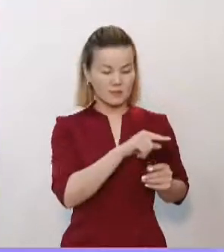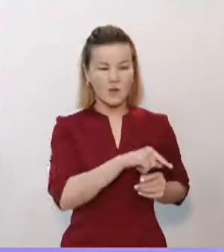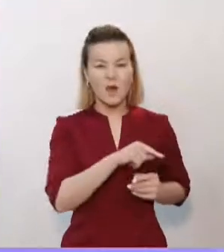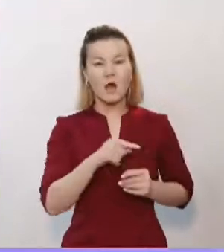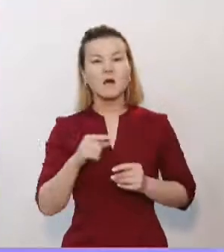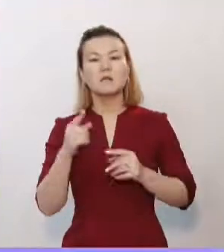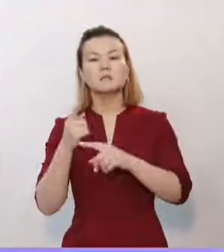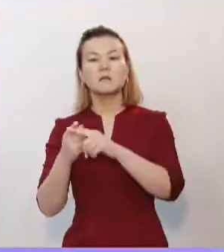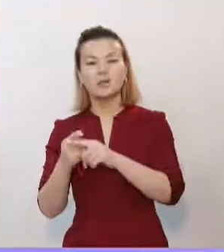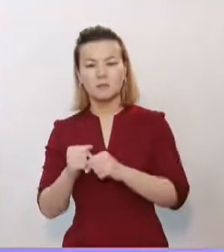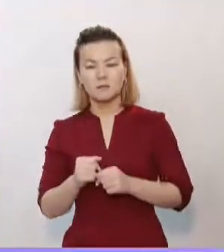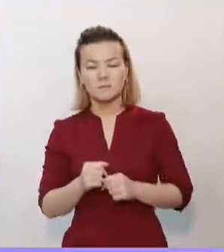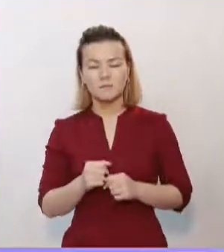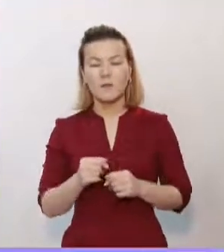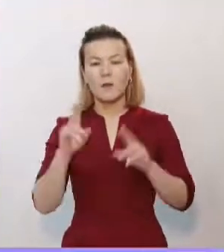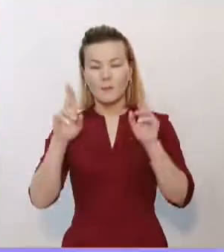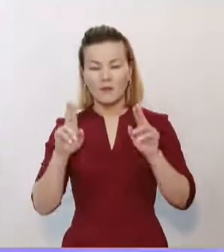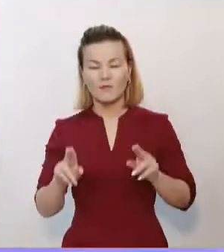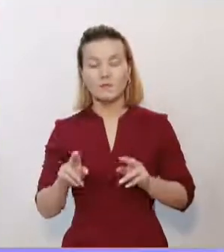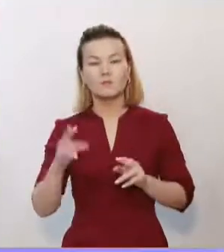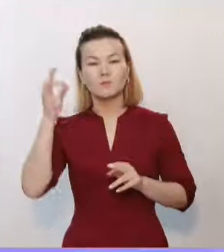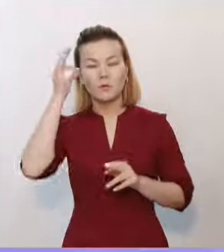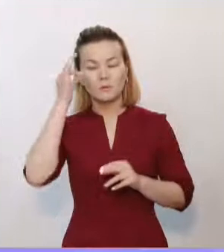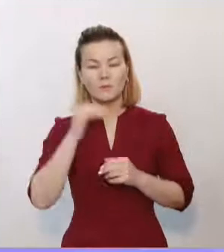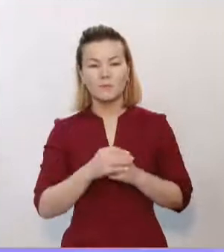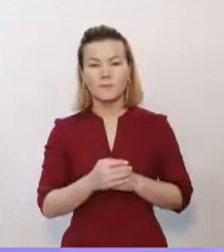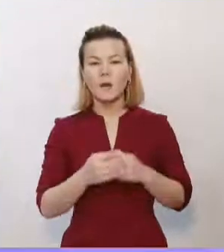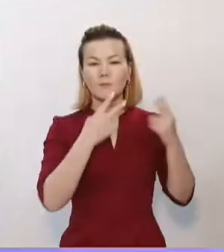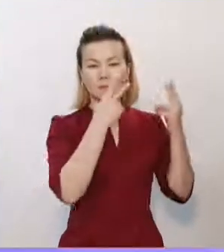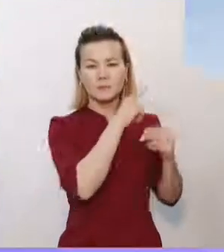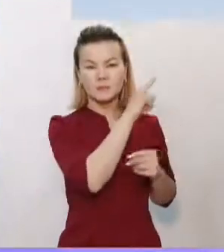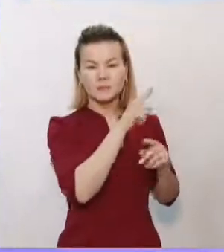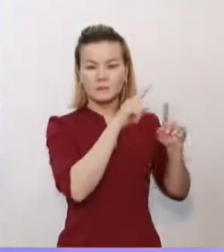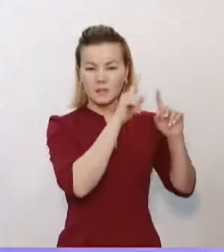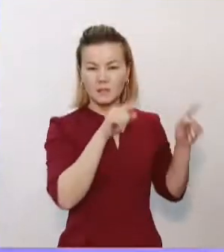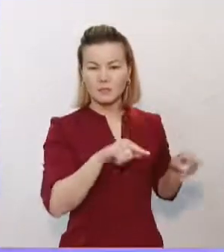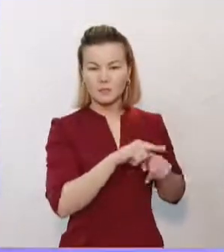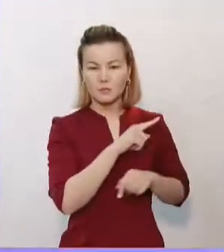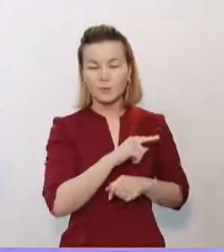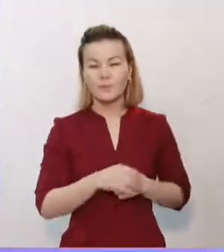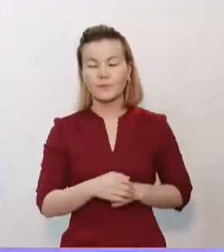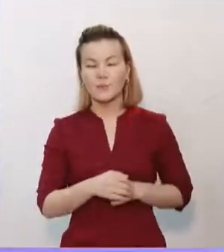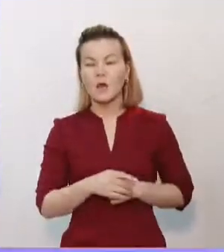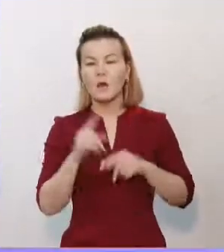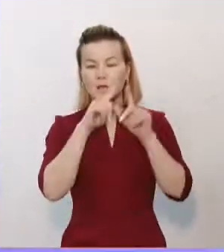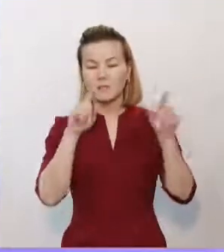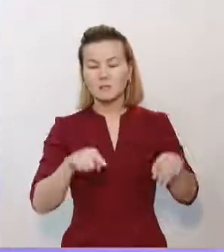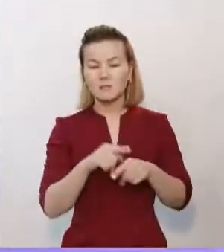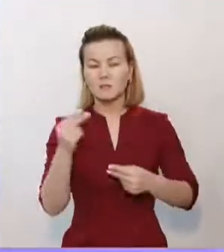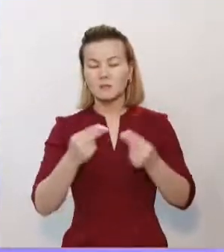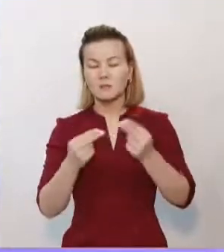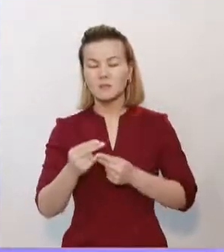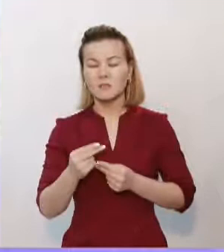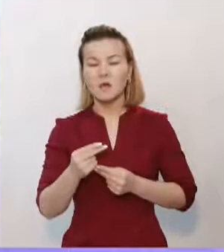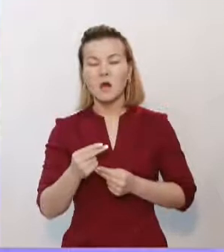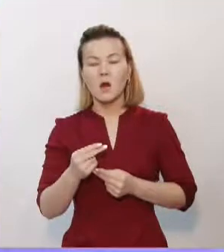Правила вспомнили. Молодцы. Посмотрите на картинку. На картинке изображены желтые